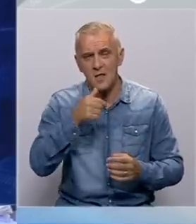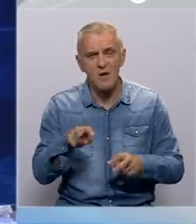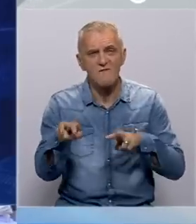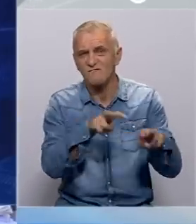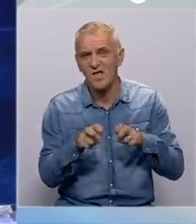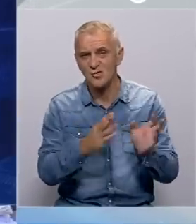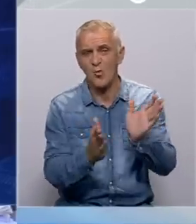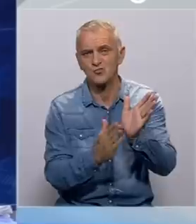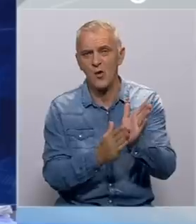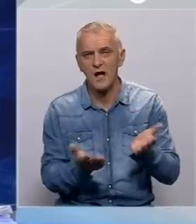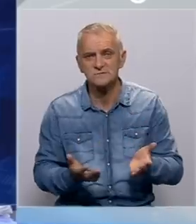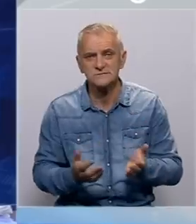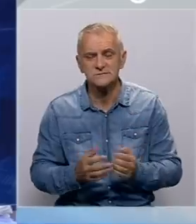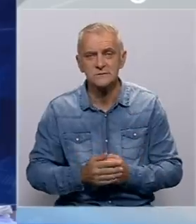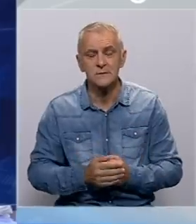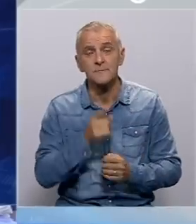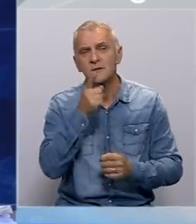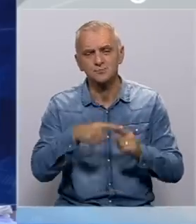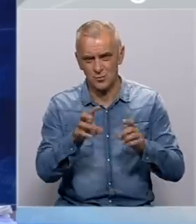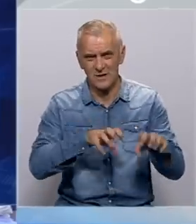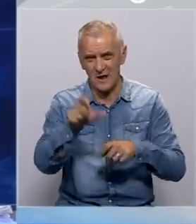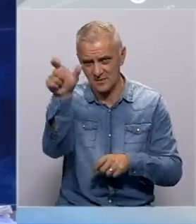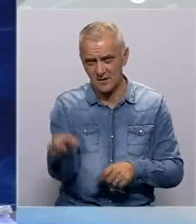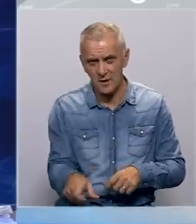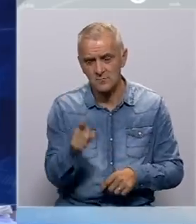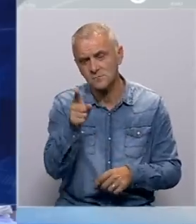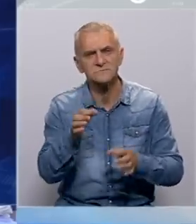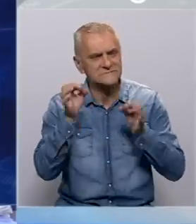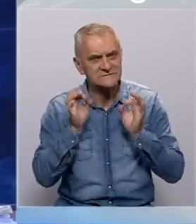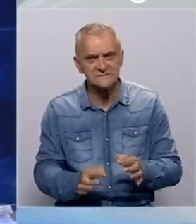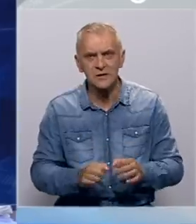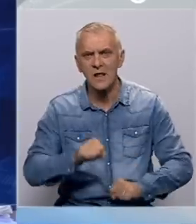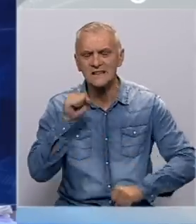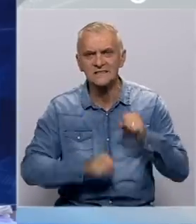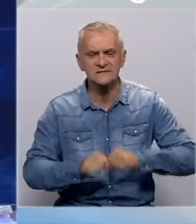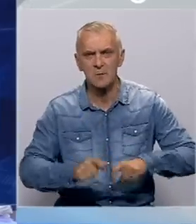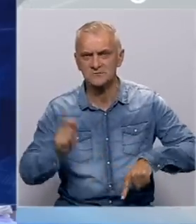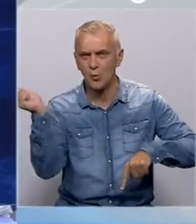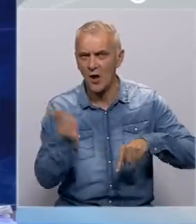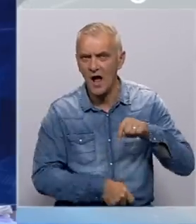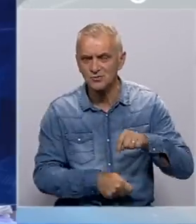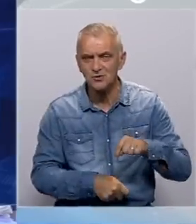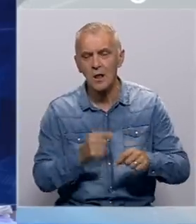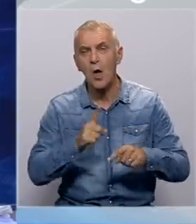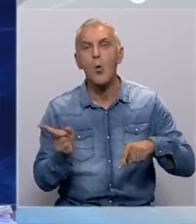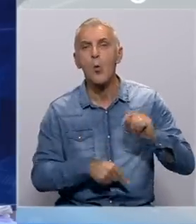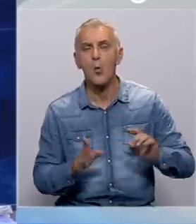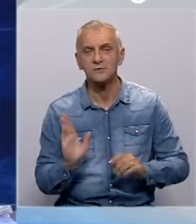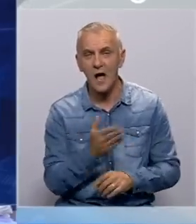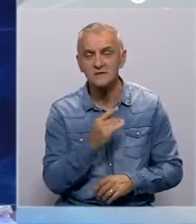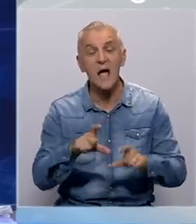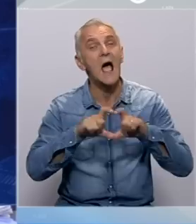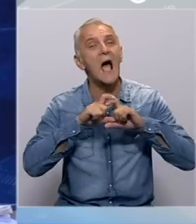video, onaj snimak, i što se te radnice tiče, ona je sigurno disciplinski sankcionisana otkazom, a krivično će